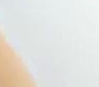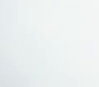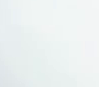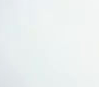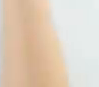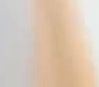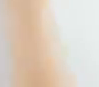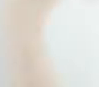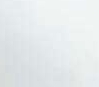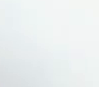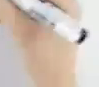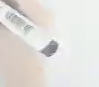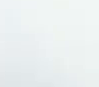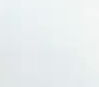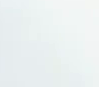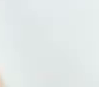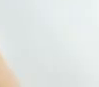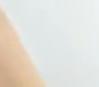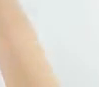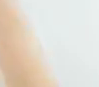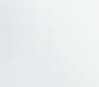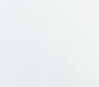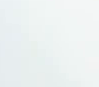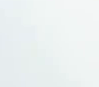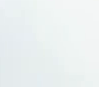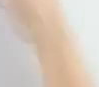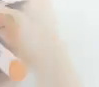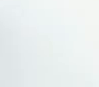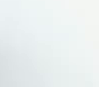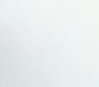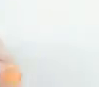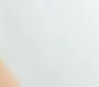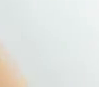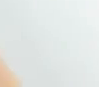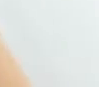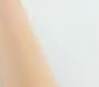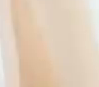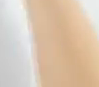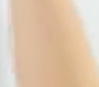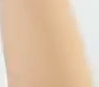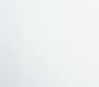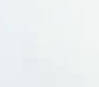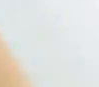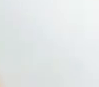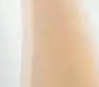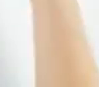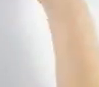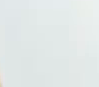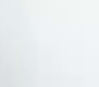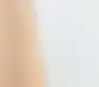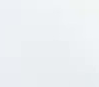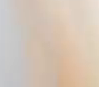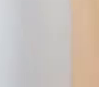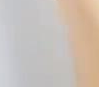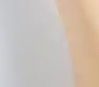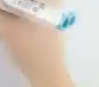ham o'tirmaslikka ishonch hosil qiling. Aks holda uyquning yetarli bo'lmasligi charchoq va tananing psixologik funksiyalari buzilishiga olib